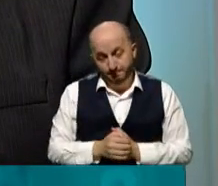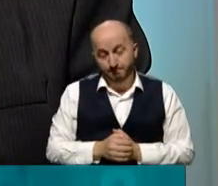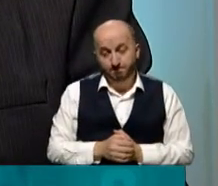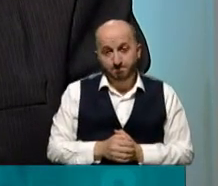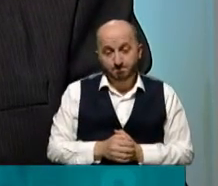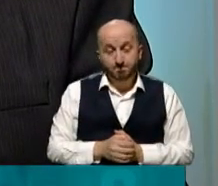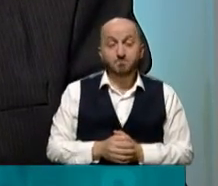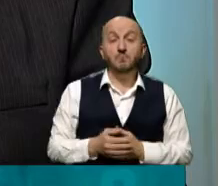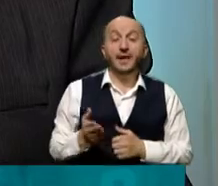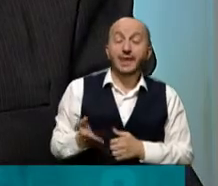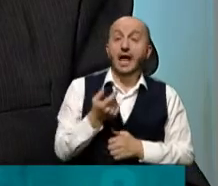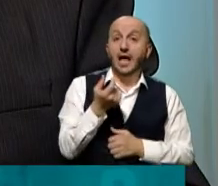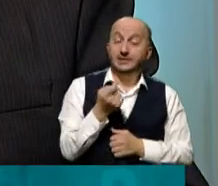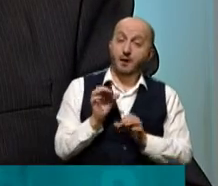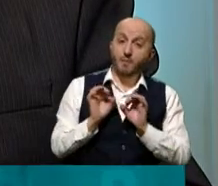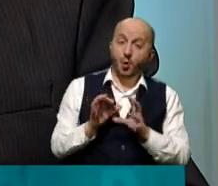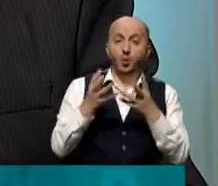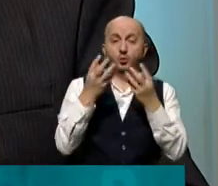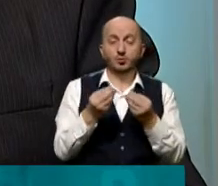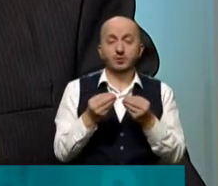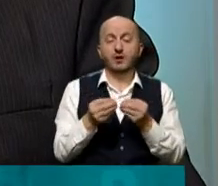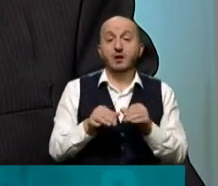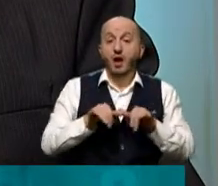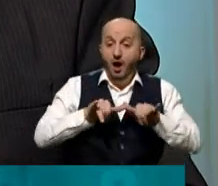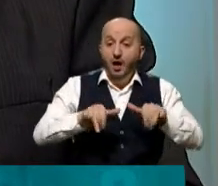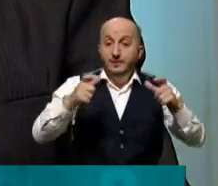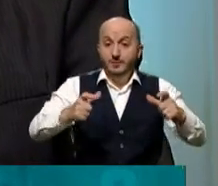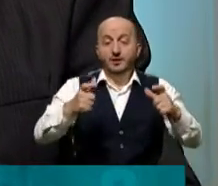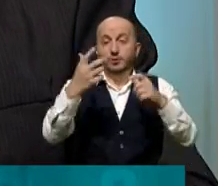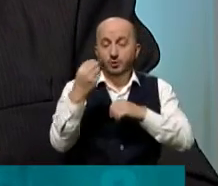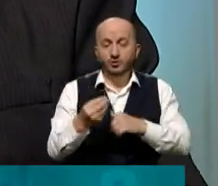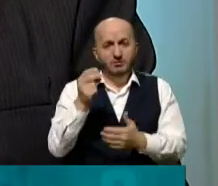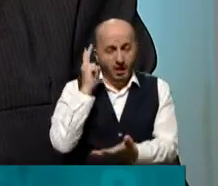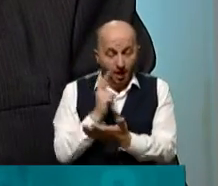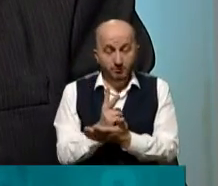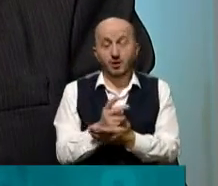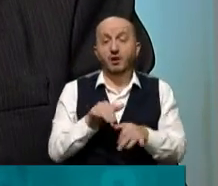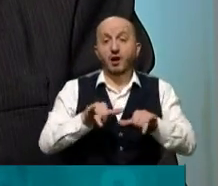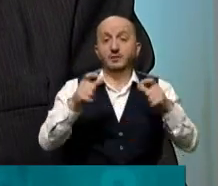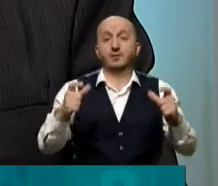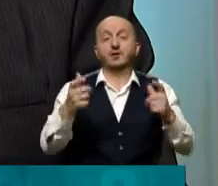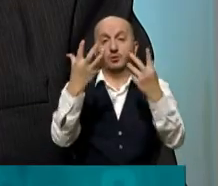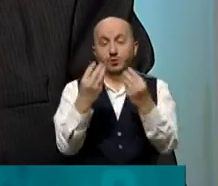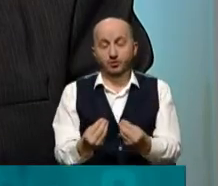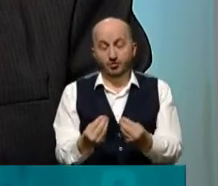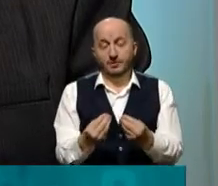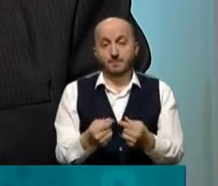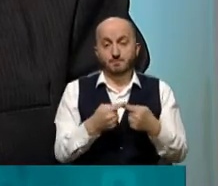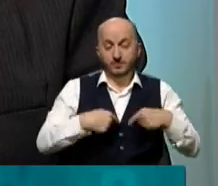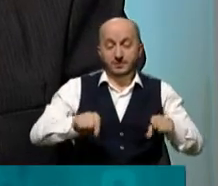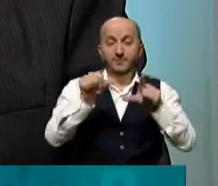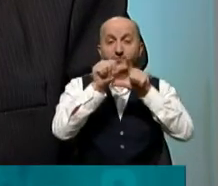Şimdi en azından böyle olacak. Ya hakikaten aynı mekanda olacak veya hükmen aynı mekanda olacak. Yine bizim